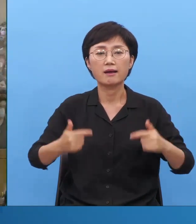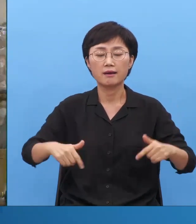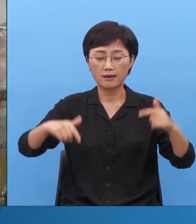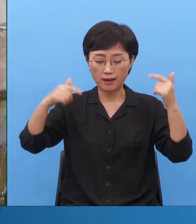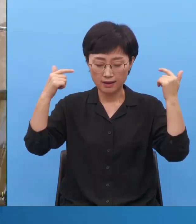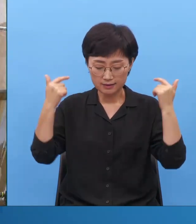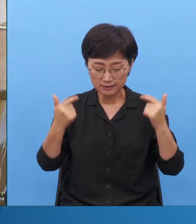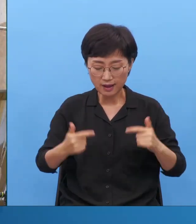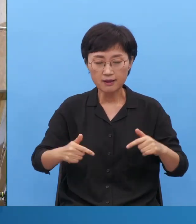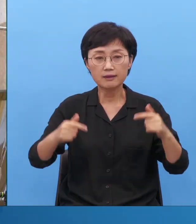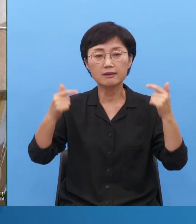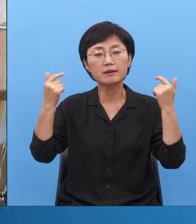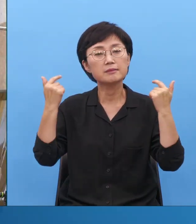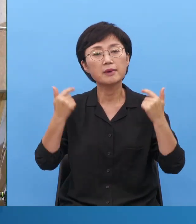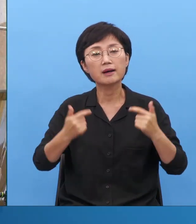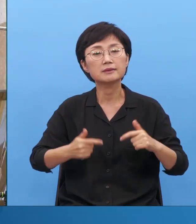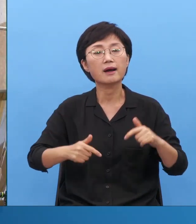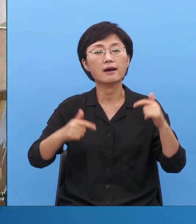날마다